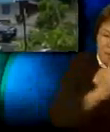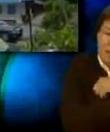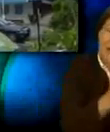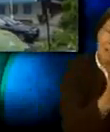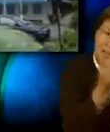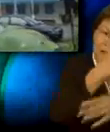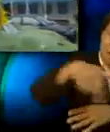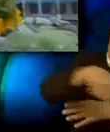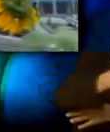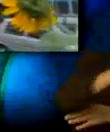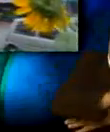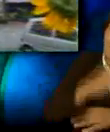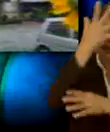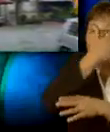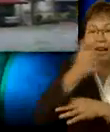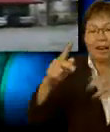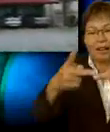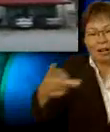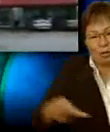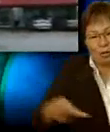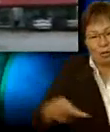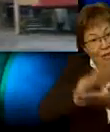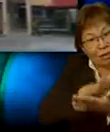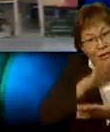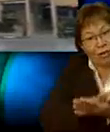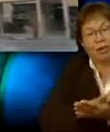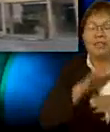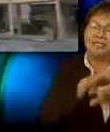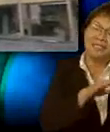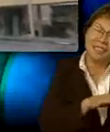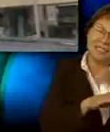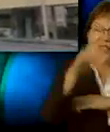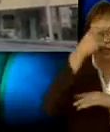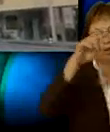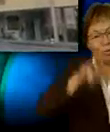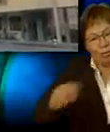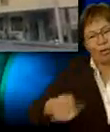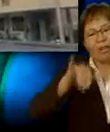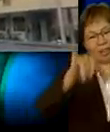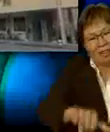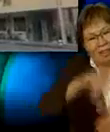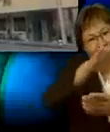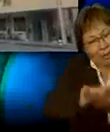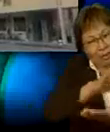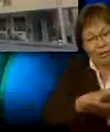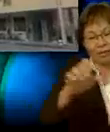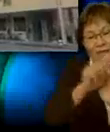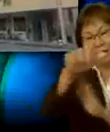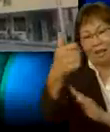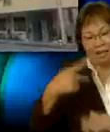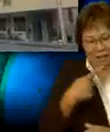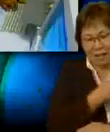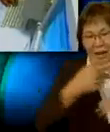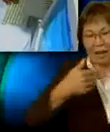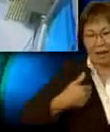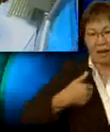juga menanam, menyiram dan juga mencantikkan kawasan sekolah supaya selesa untuk murid-murid berada di situ. Selain itu,